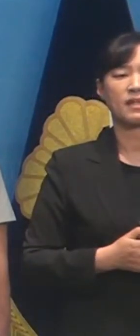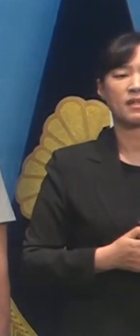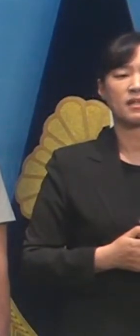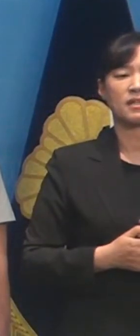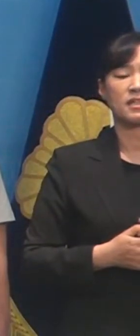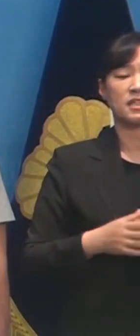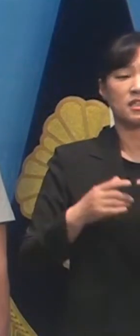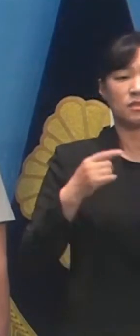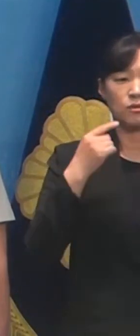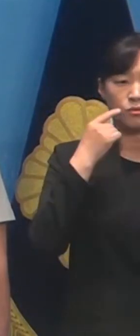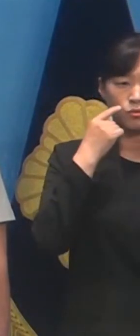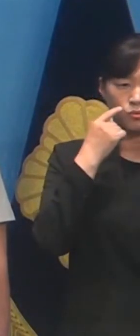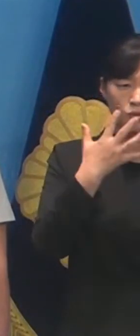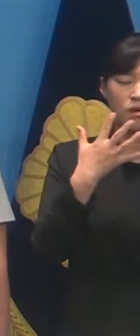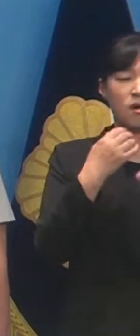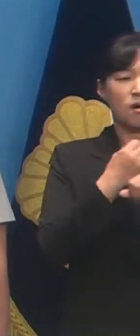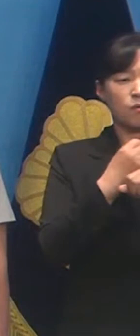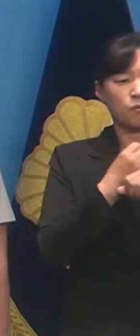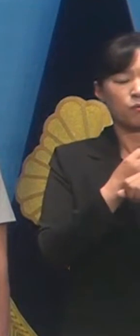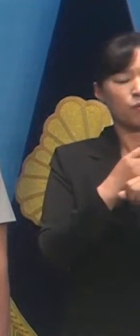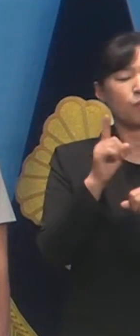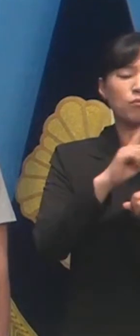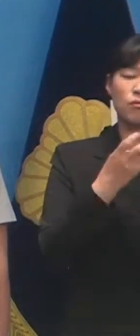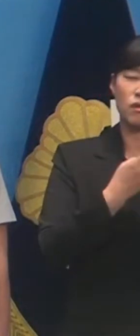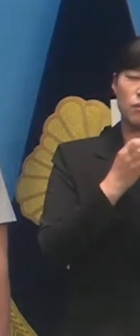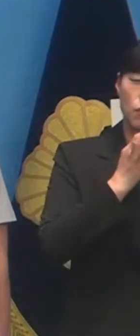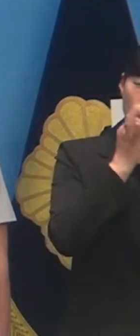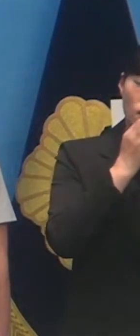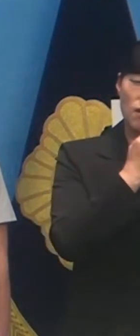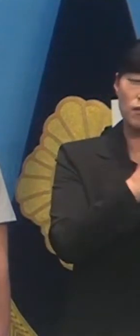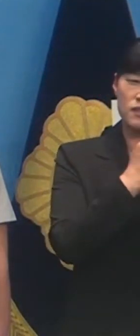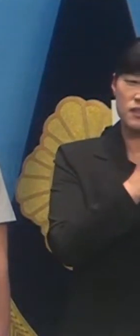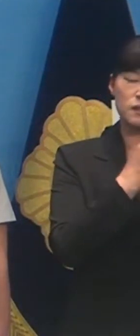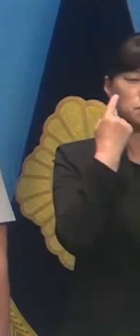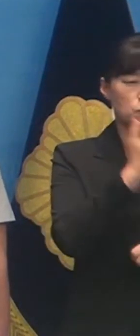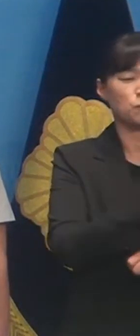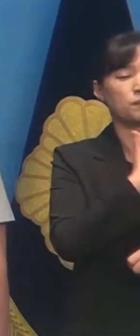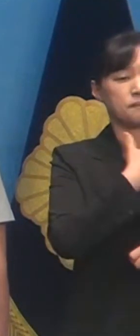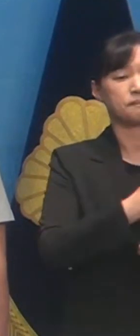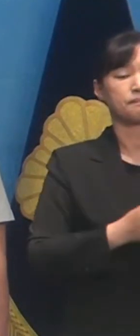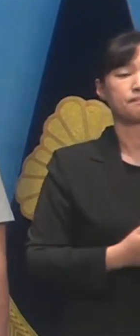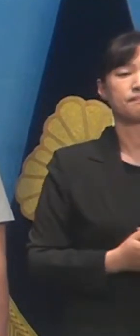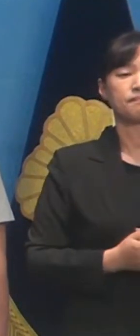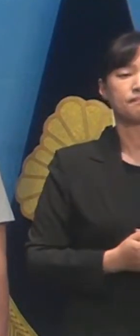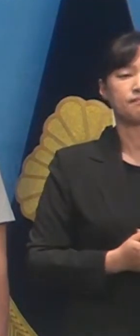가능성 내지는 성장성 확보를 위해서 어떤 노력을 할 것인지 조금 더 따져 묻겠습니다.